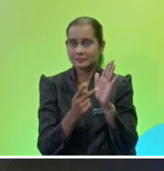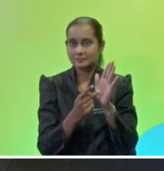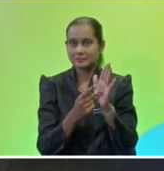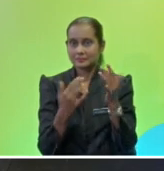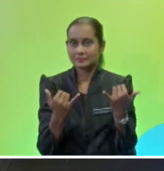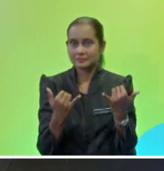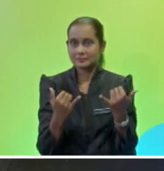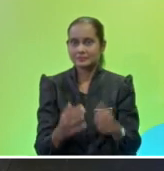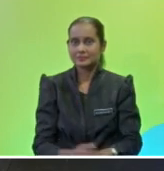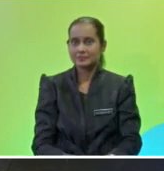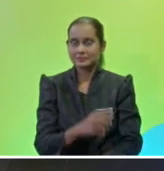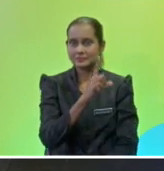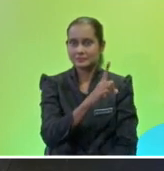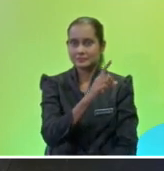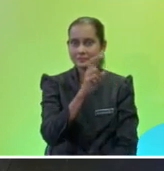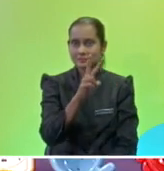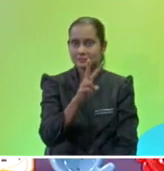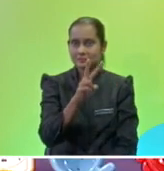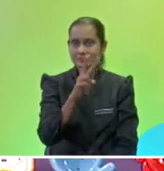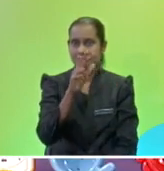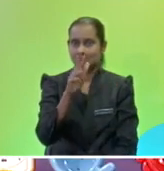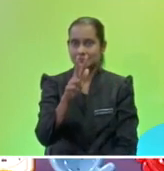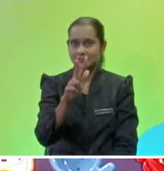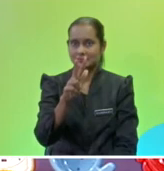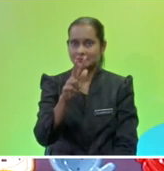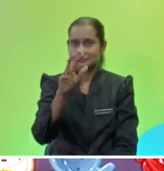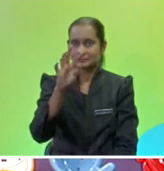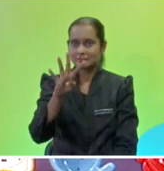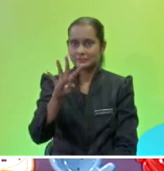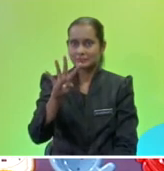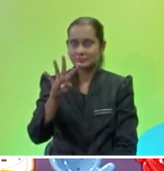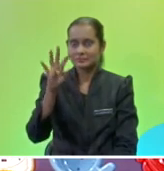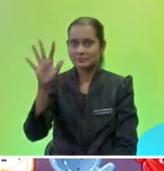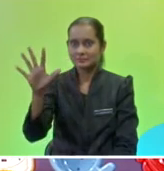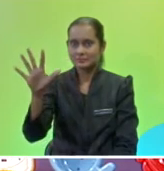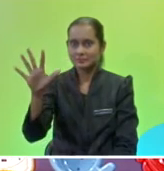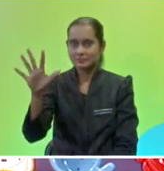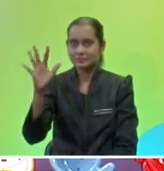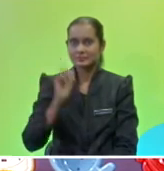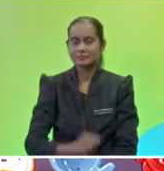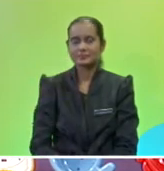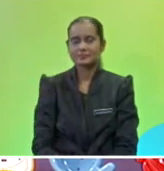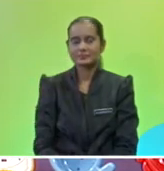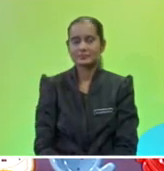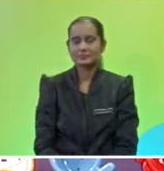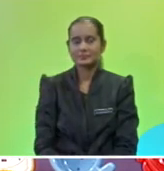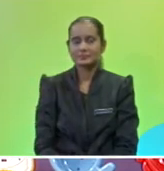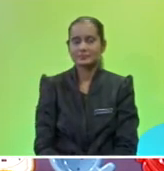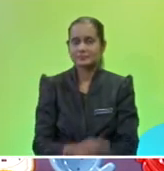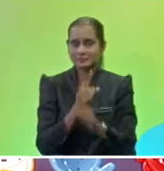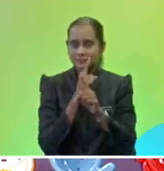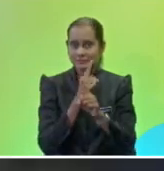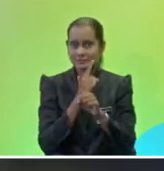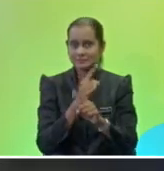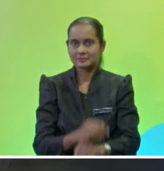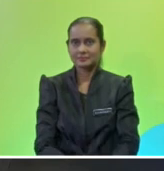ada satu dua tiga empat lima betul